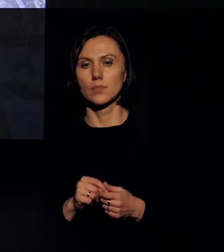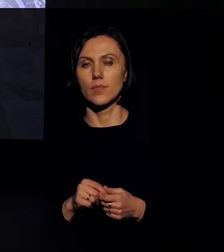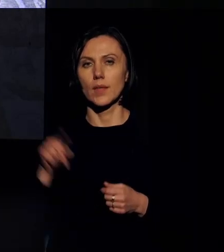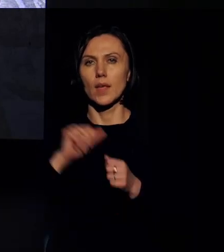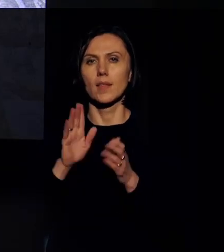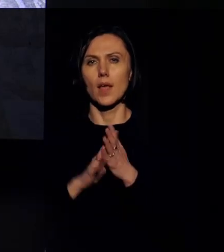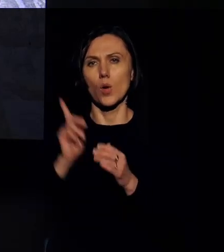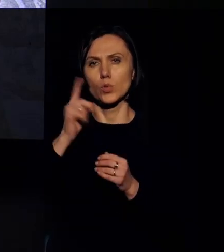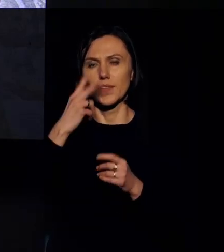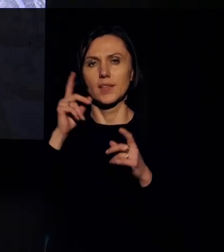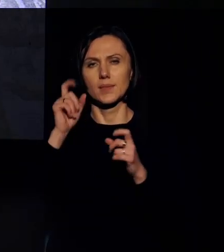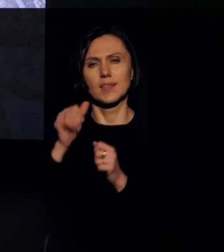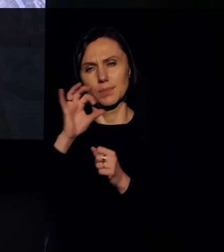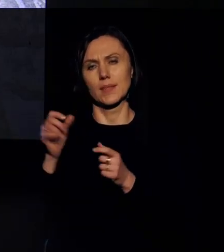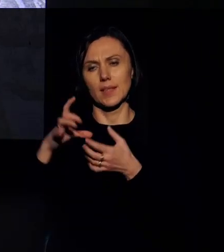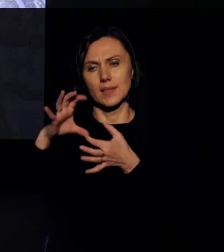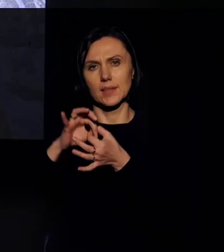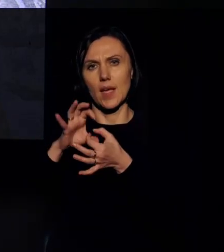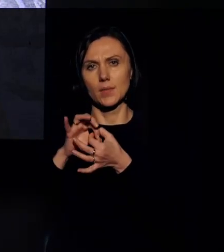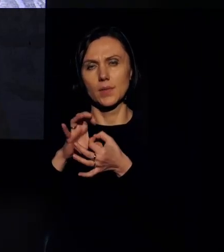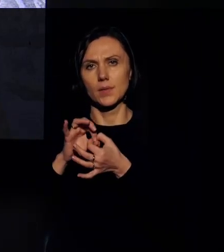góry karabinek i taki fragment